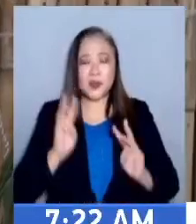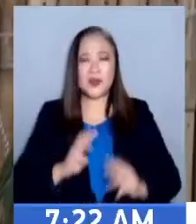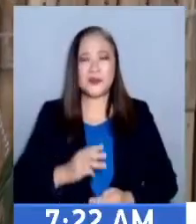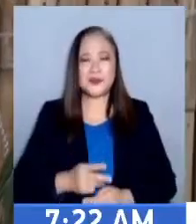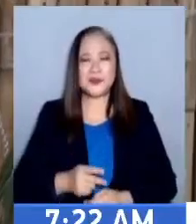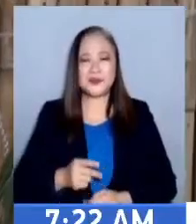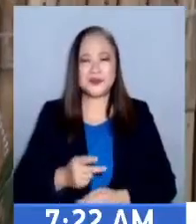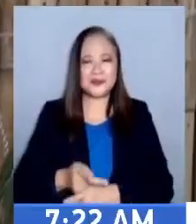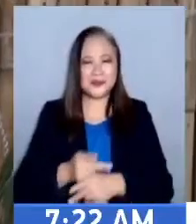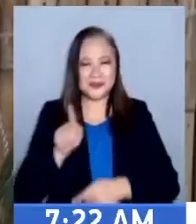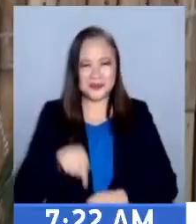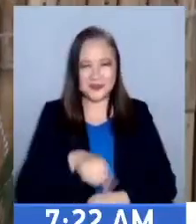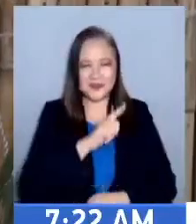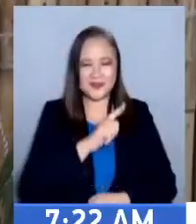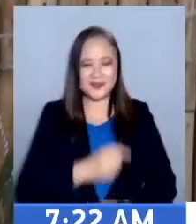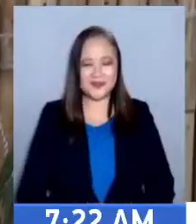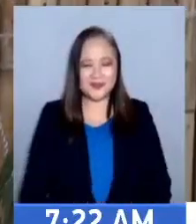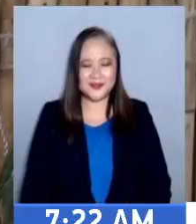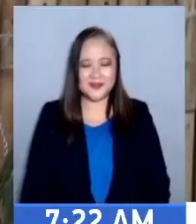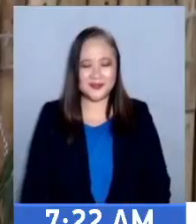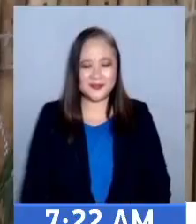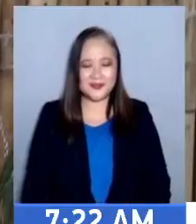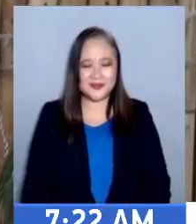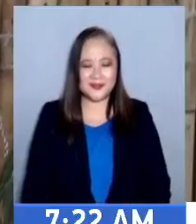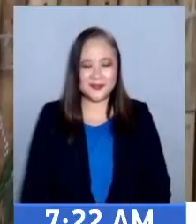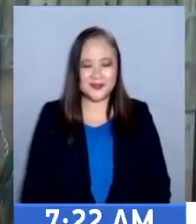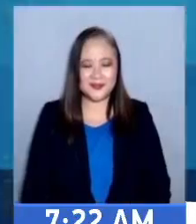safe lagi, mga kapuso.